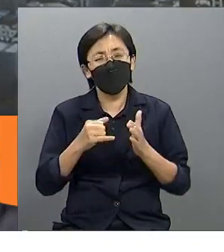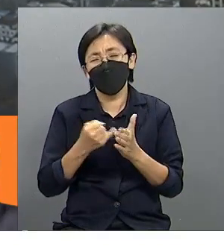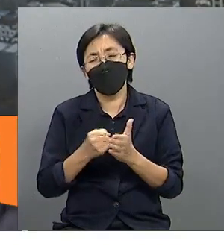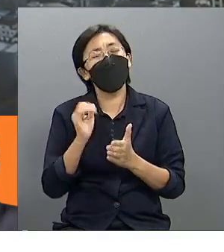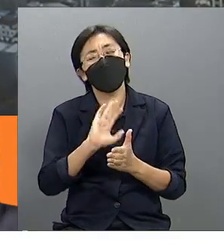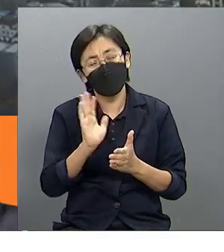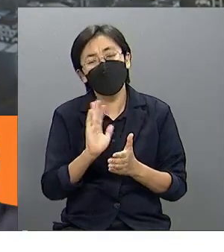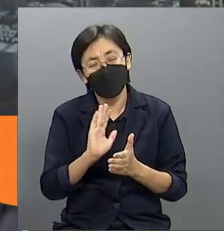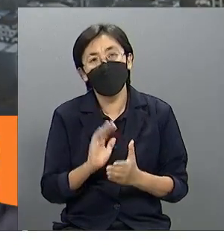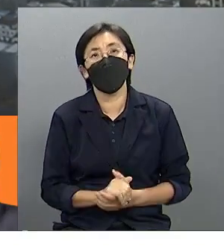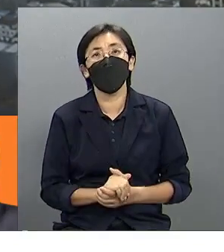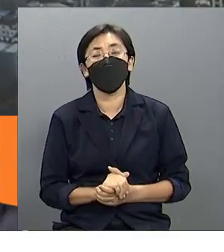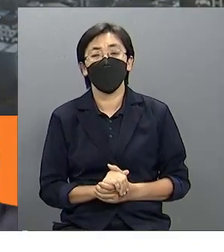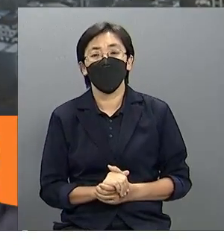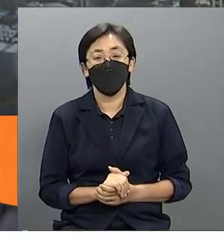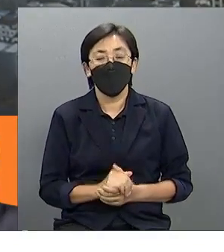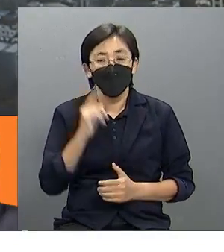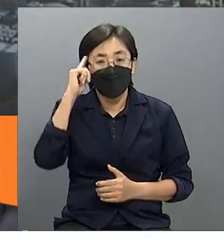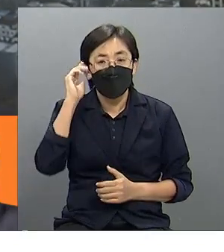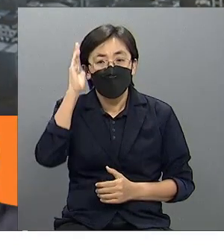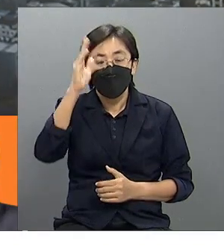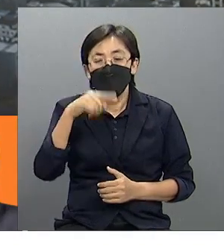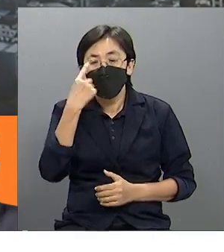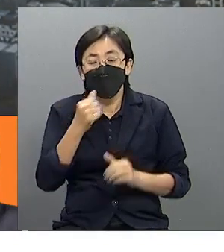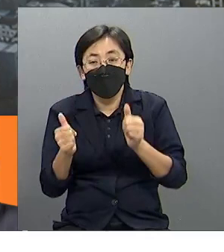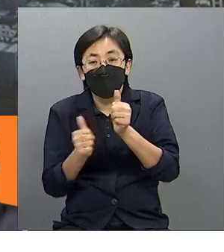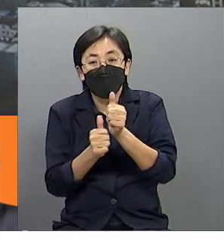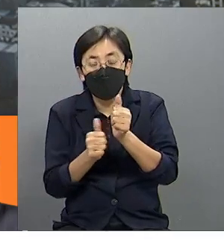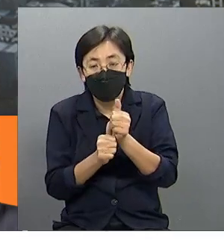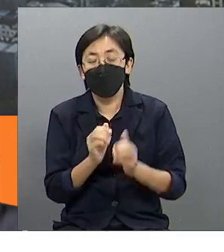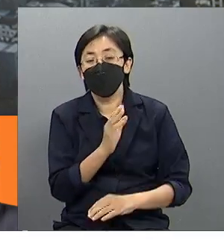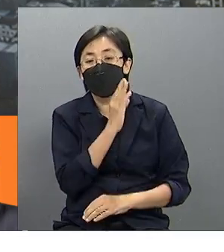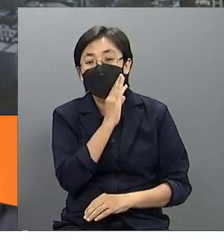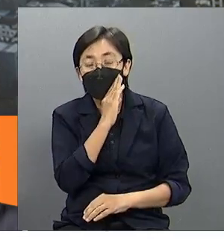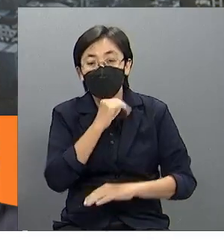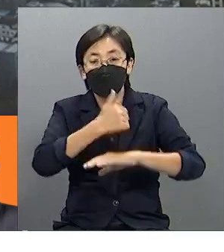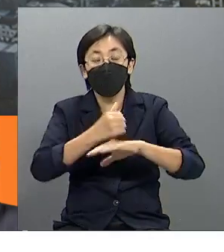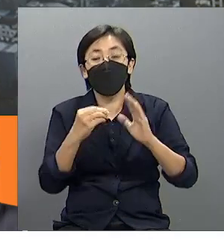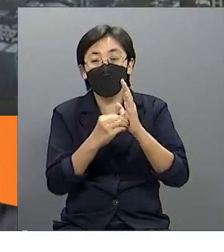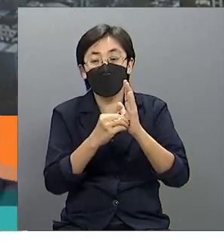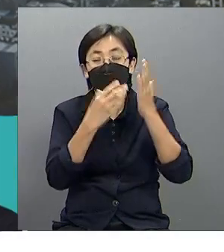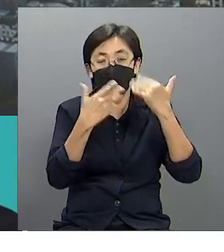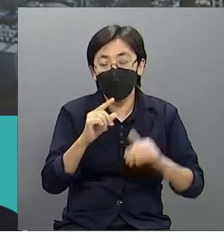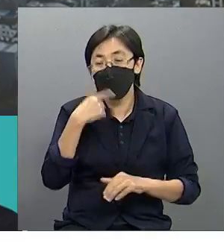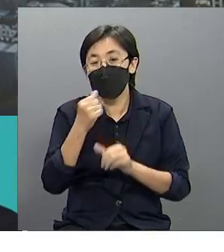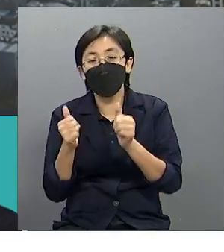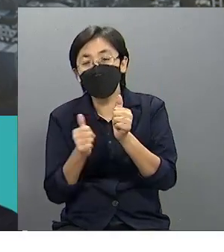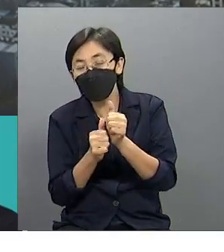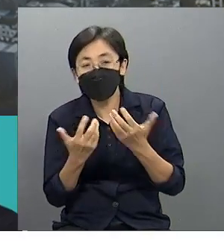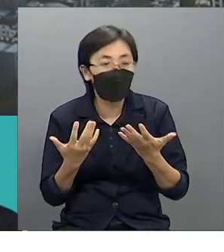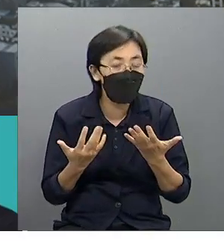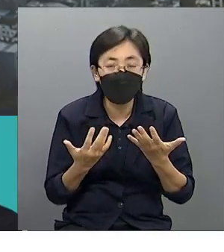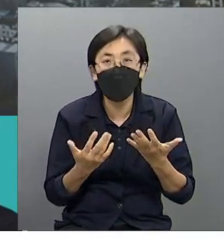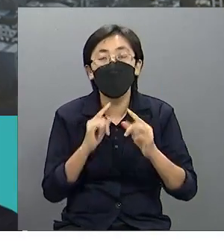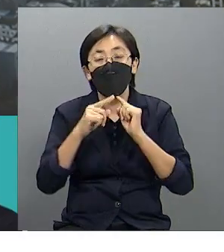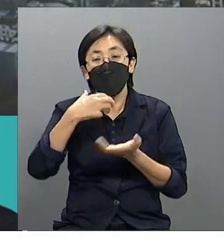คำถามคือฉากต่อไปใครจะเป็นผู้ช่วยคุณชัดชาติถ้าได้เป็นผู้ว่ากทม.นะคะแม้ว่าเจ้าตัวจะยังไม่เปิดเผยว่าจะให้ใคร